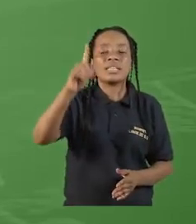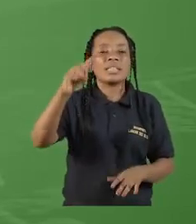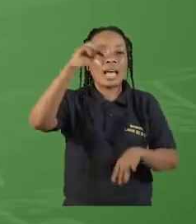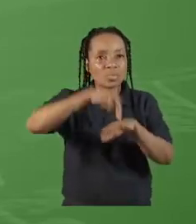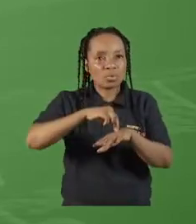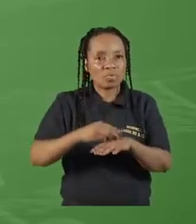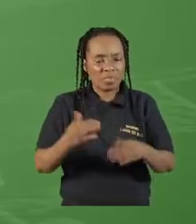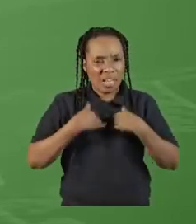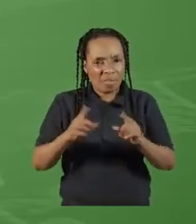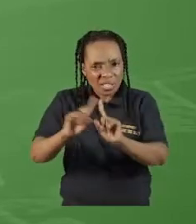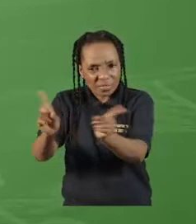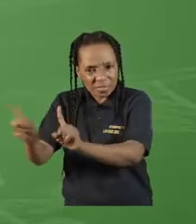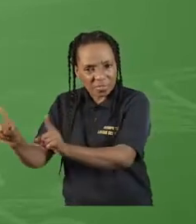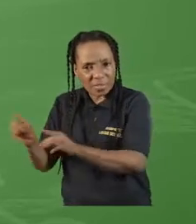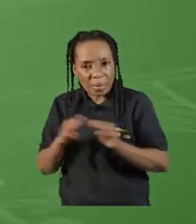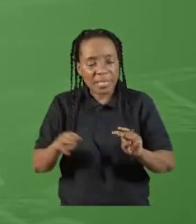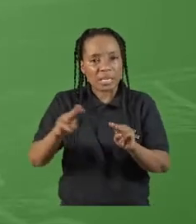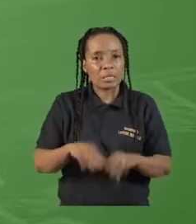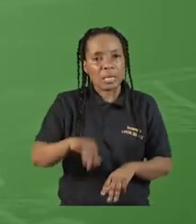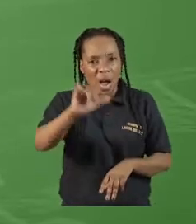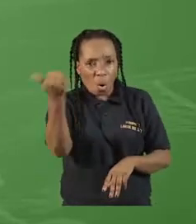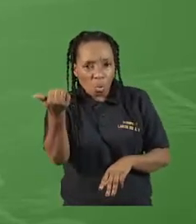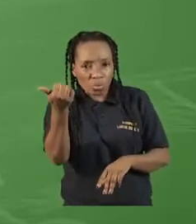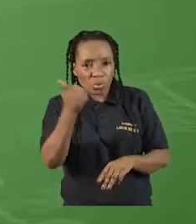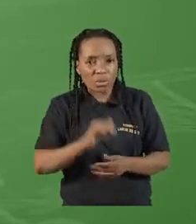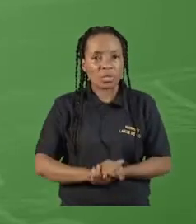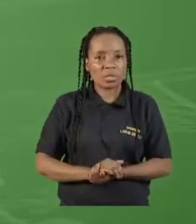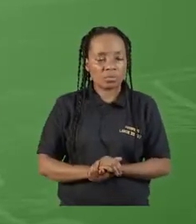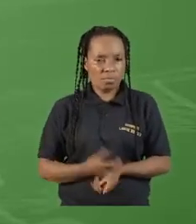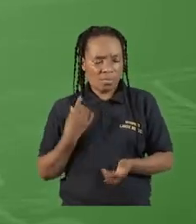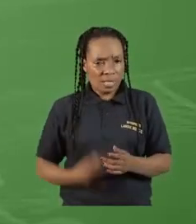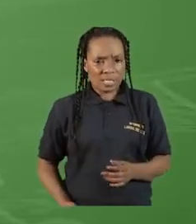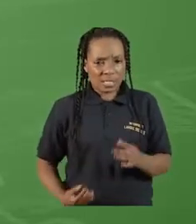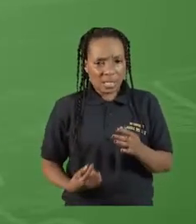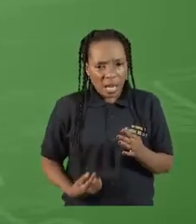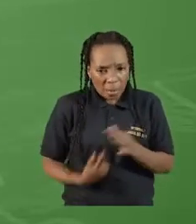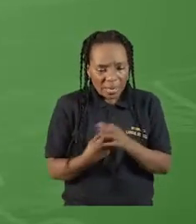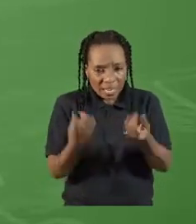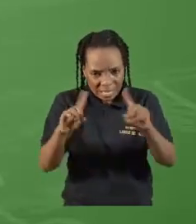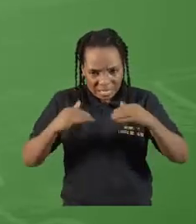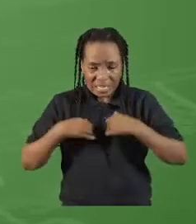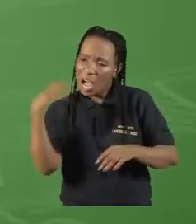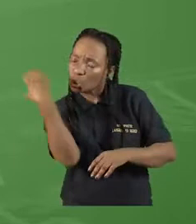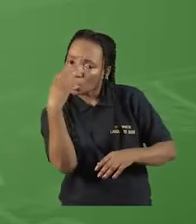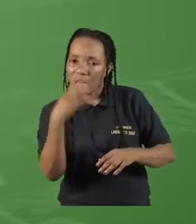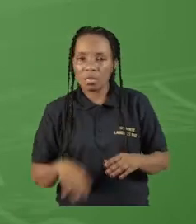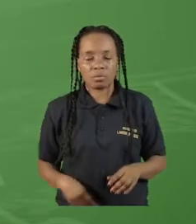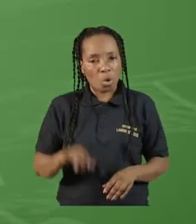des oxydations se déroulent avec dégagement de chaleur, tandis que d'autres se font à